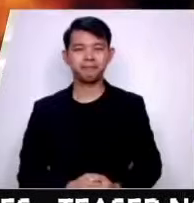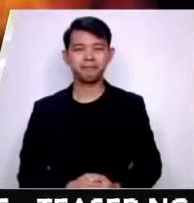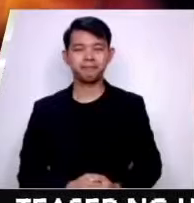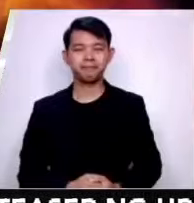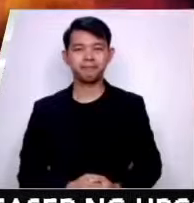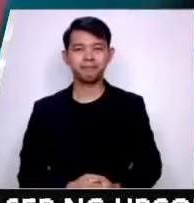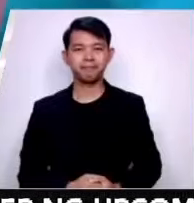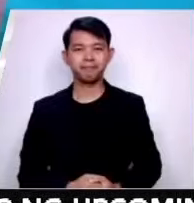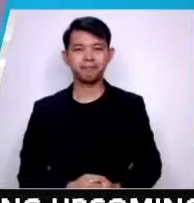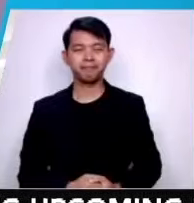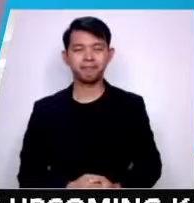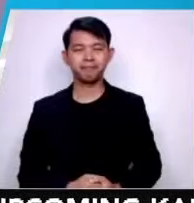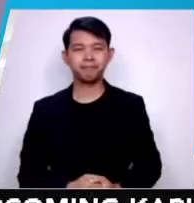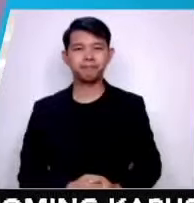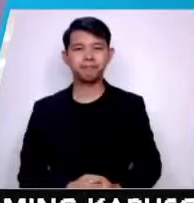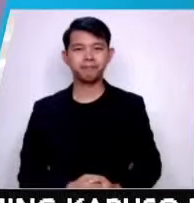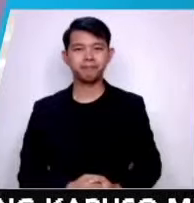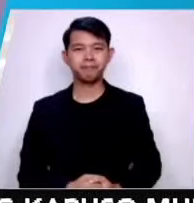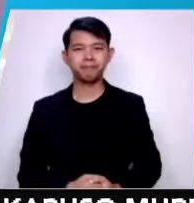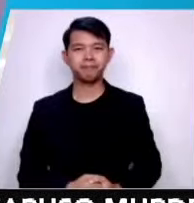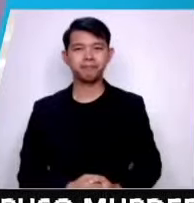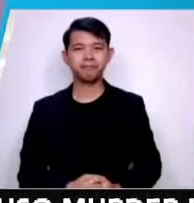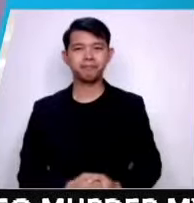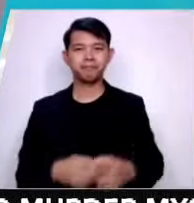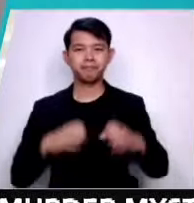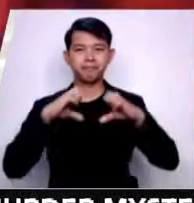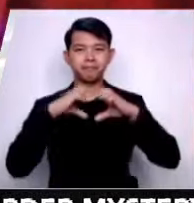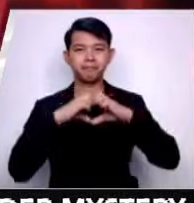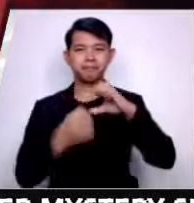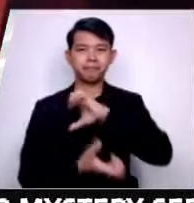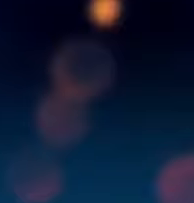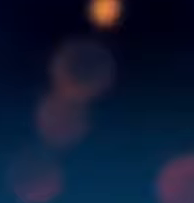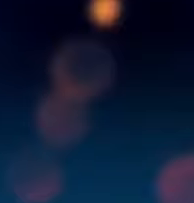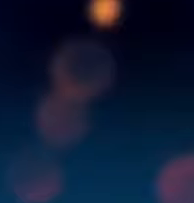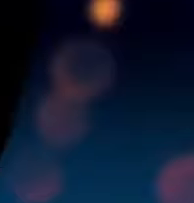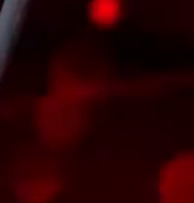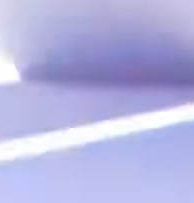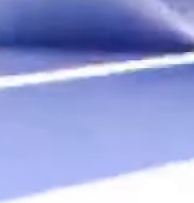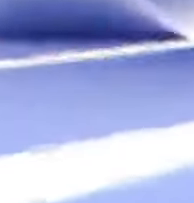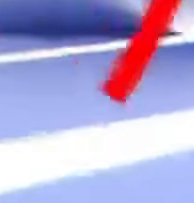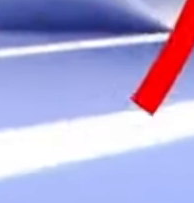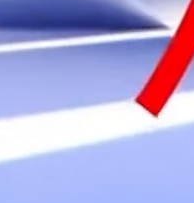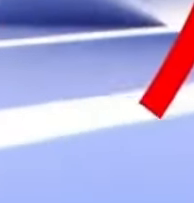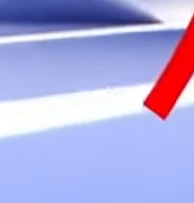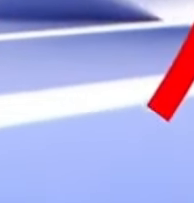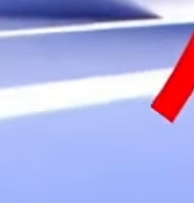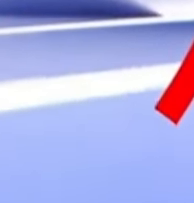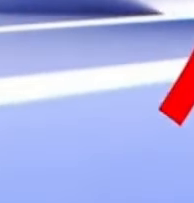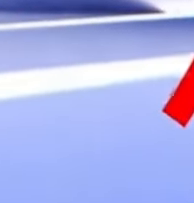Aubrey Carampel nagbabalita para sa GMA Integrated News.